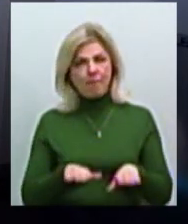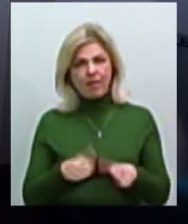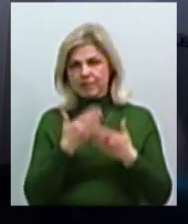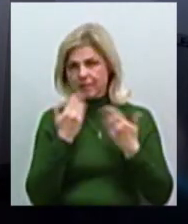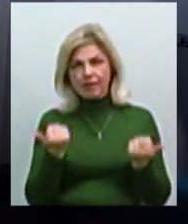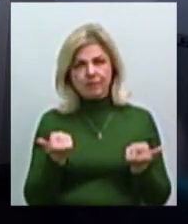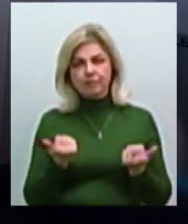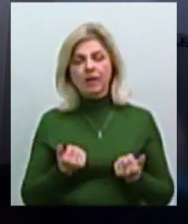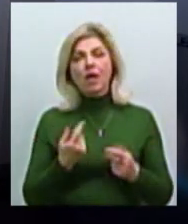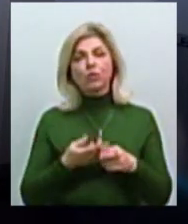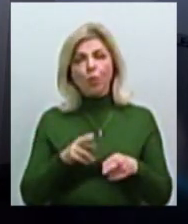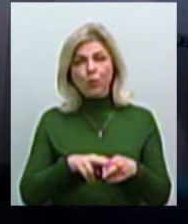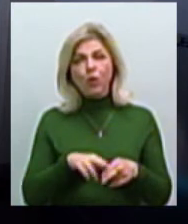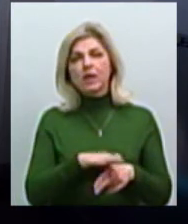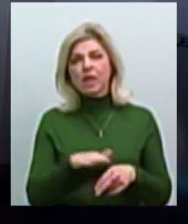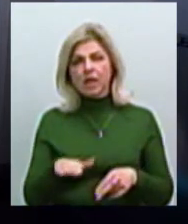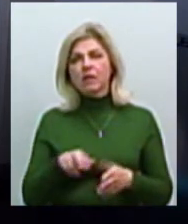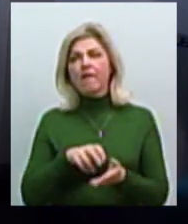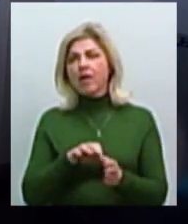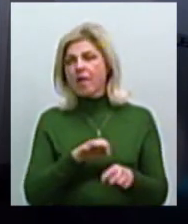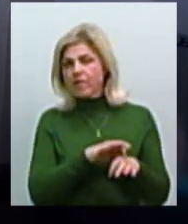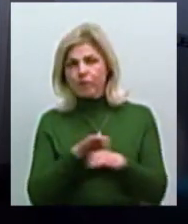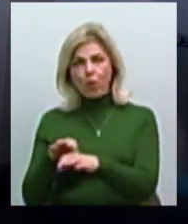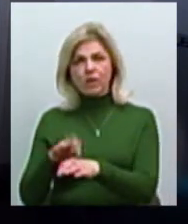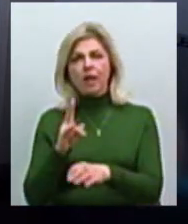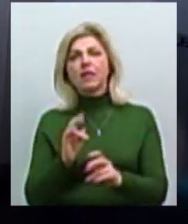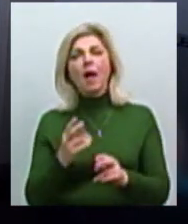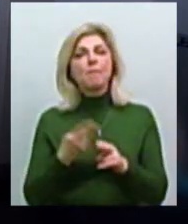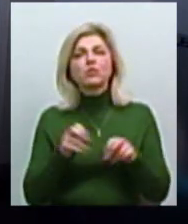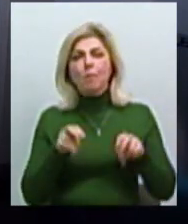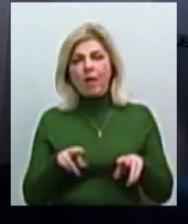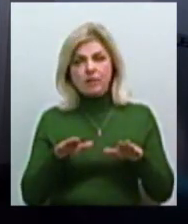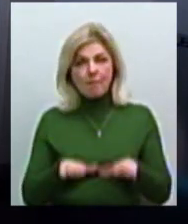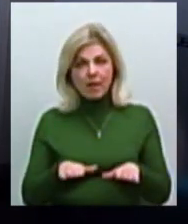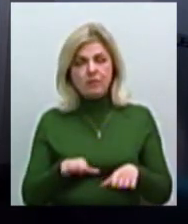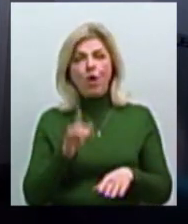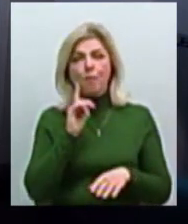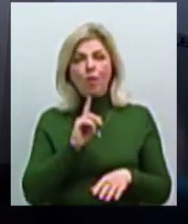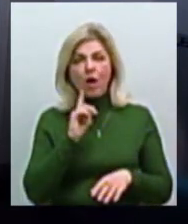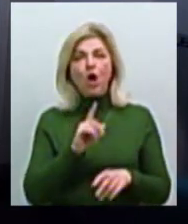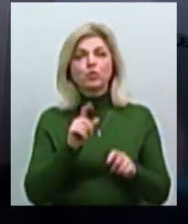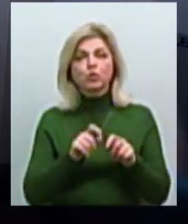Тому діти виводяться на безпечну відстань до того моменту, як служби не